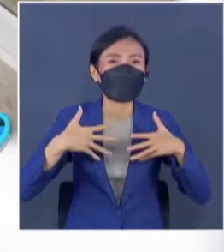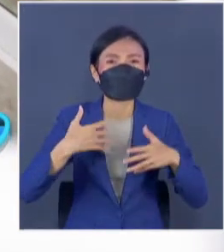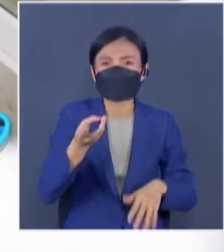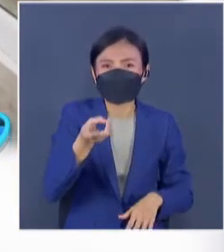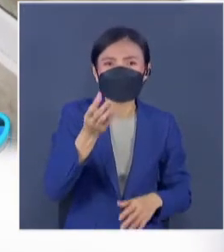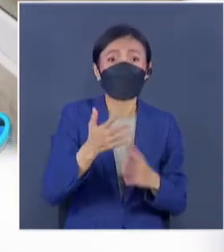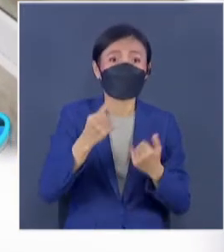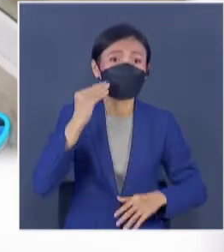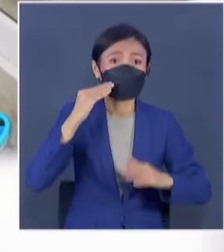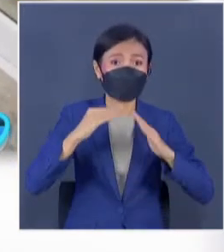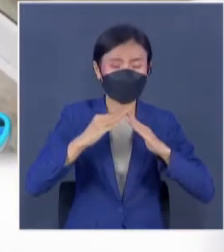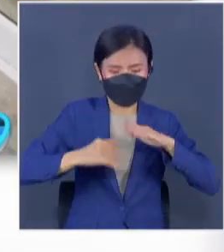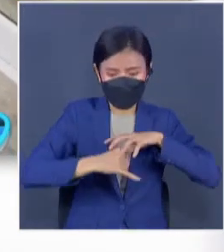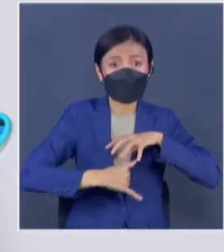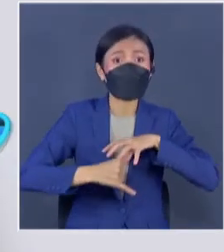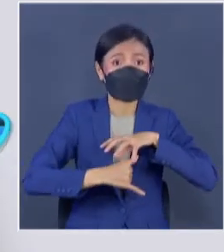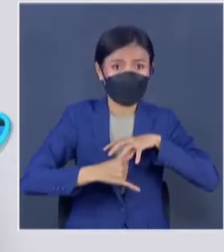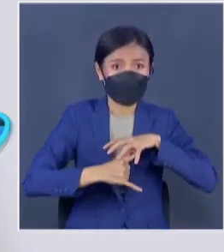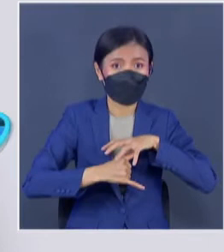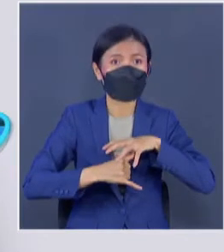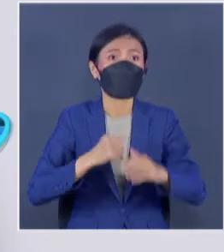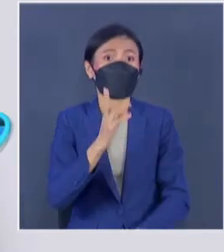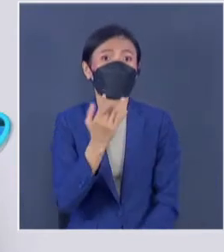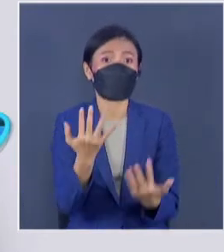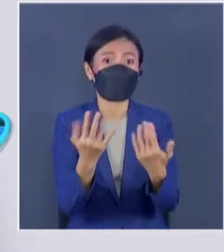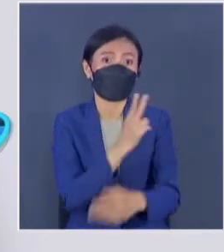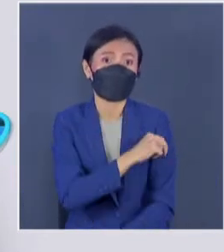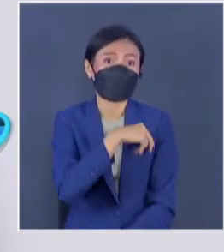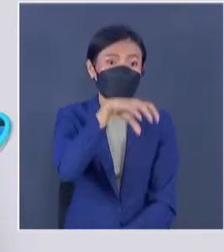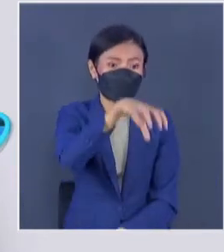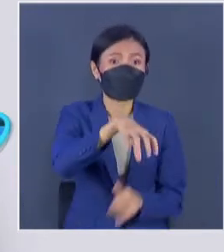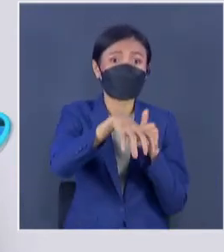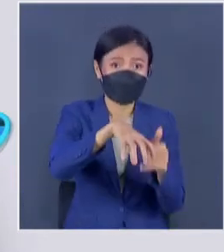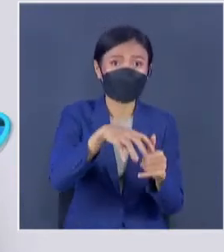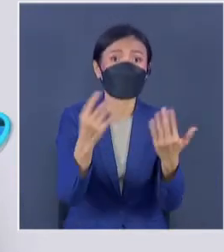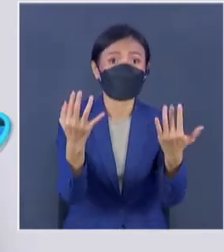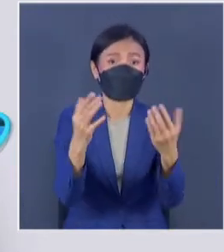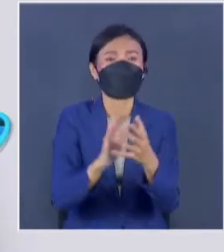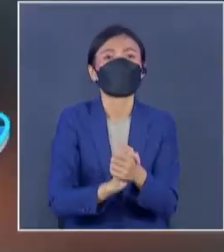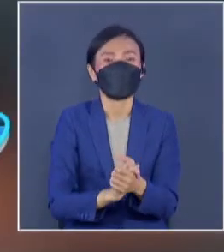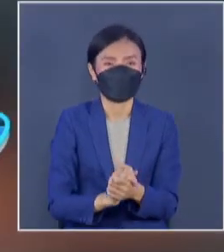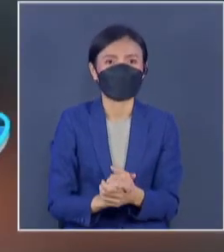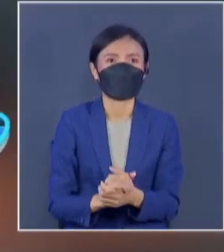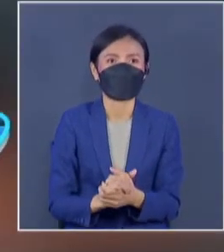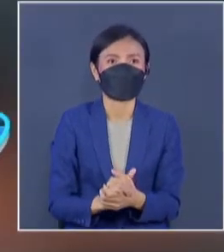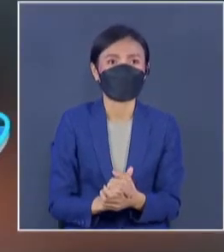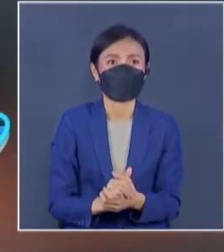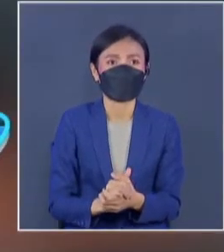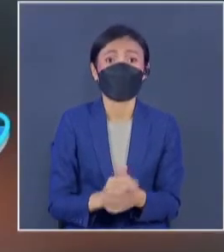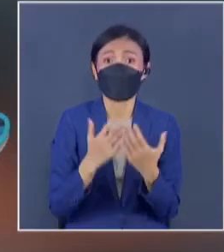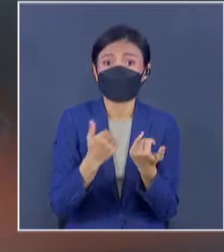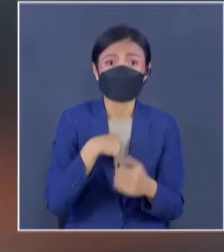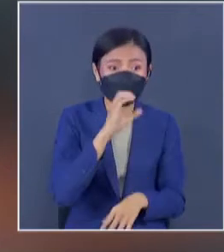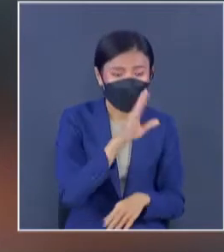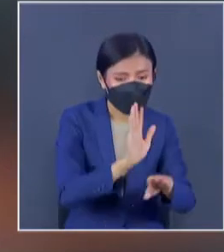อยู่ในที่พักเพื่อรอการเข้ารับการรักษาตัวต่อที่โรงพยาบาลตามมาตรการที่ถูกต้องต่อไปนะคะทั้งยังได้ทยอยแจ้ง